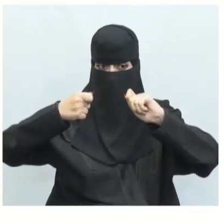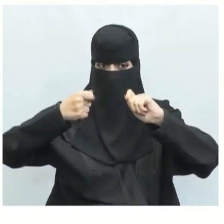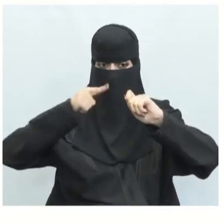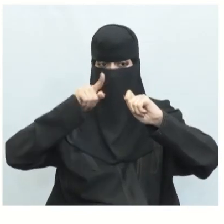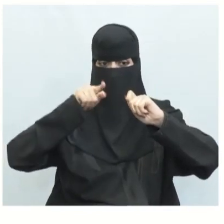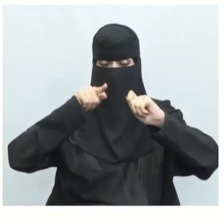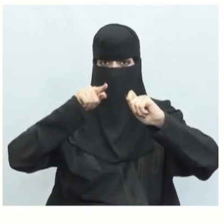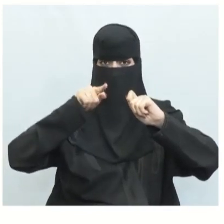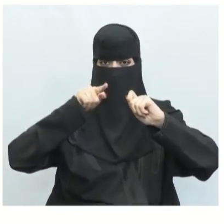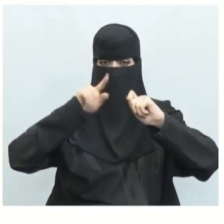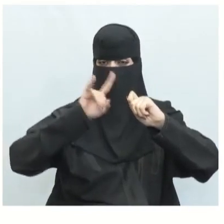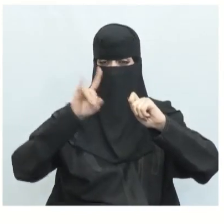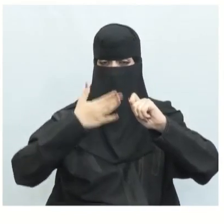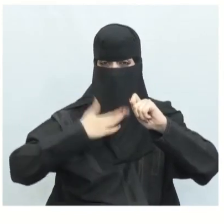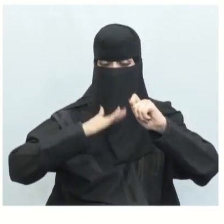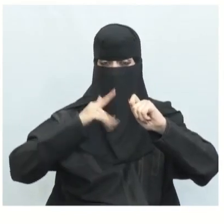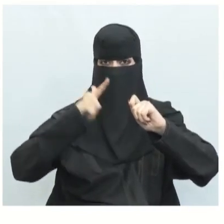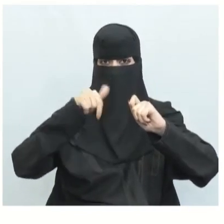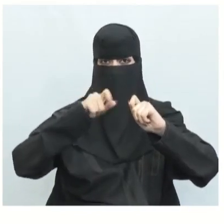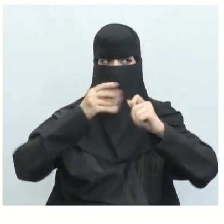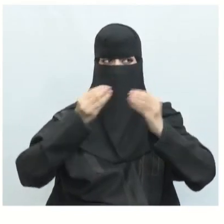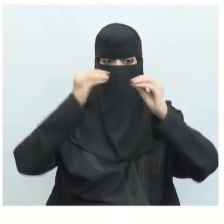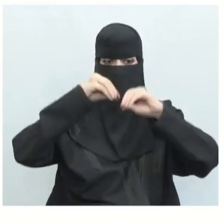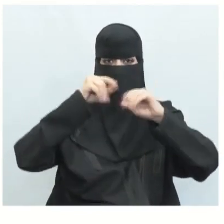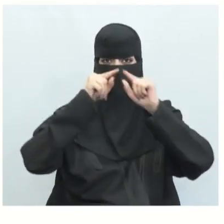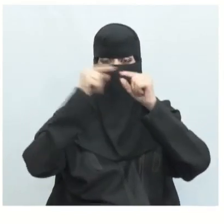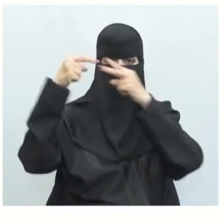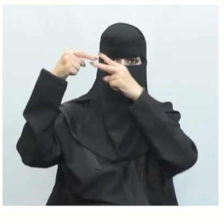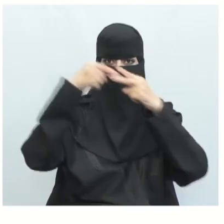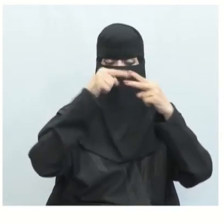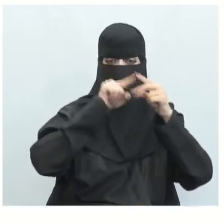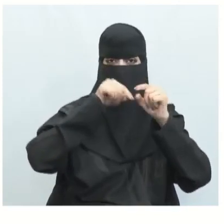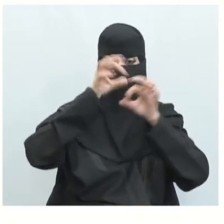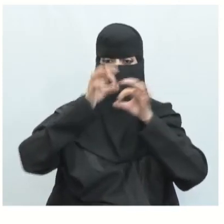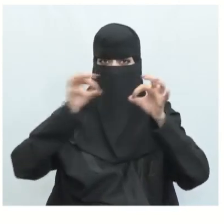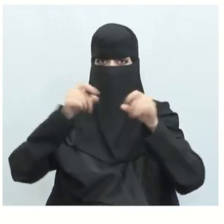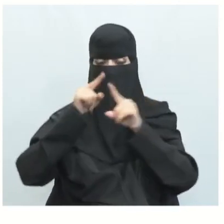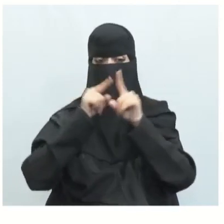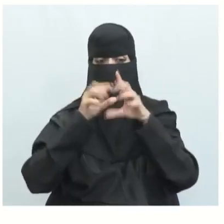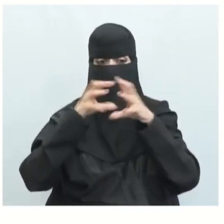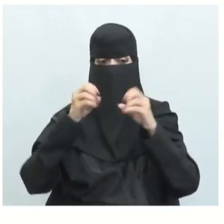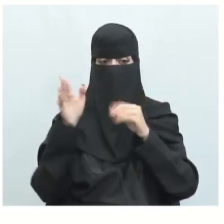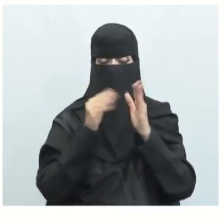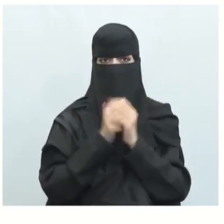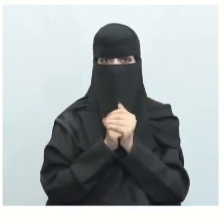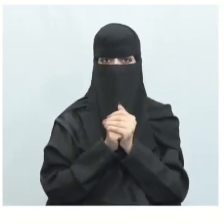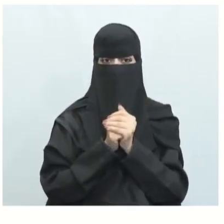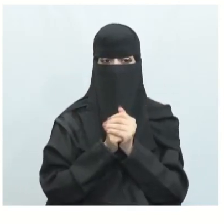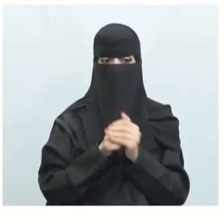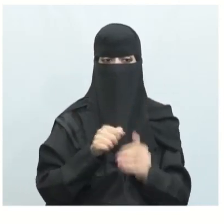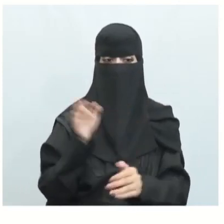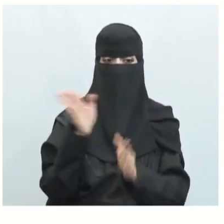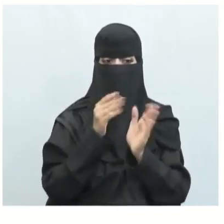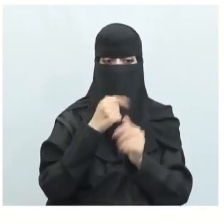لا عفوا الحواف للمخطط التعريف اد ايج بمعنى اضافه